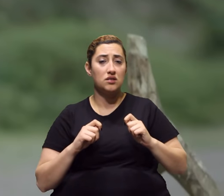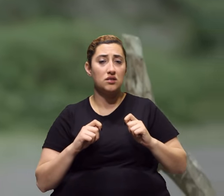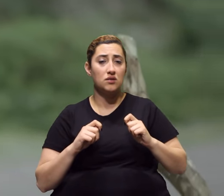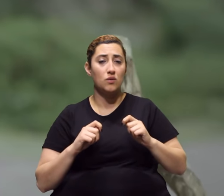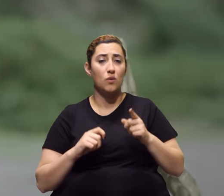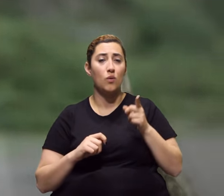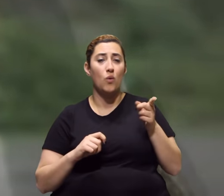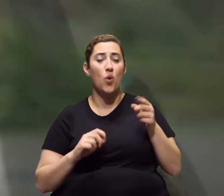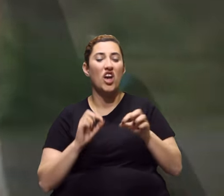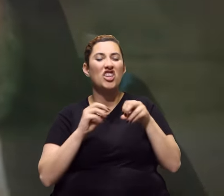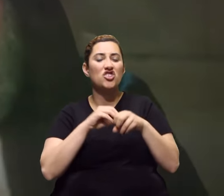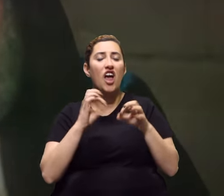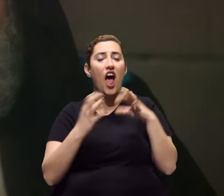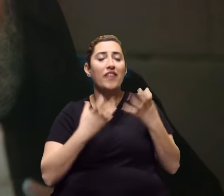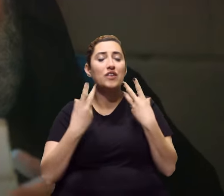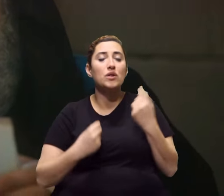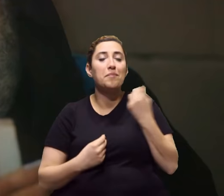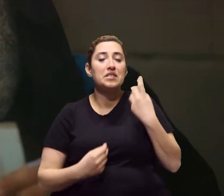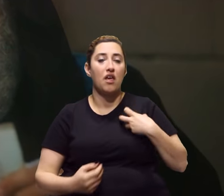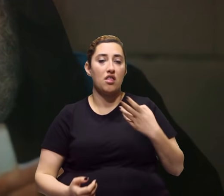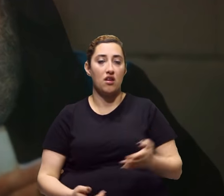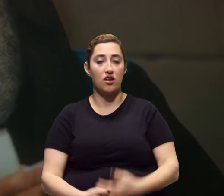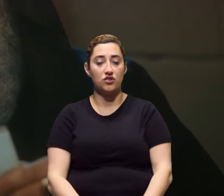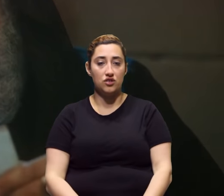Key odlu nesnedir aşk.